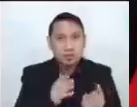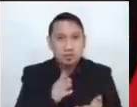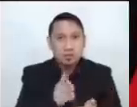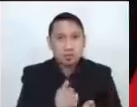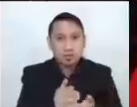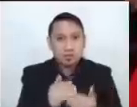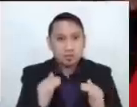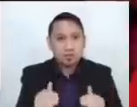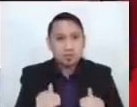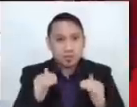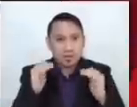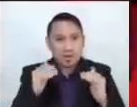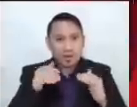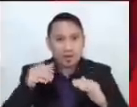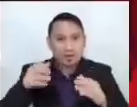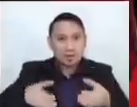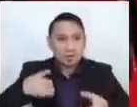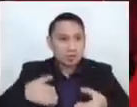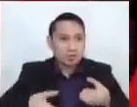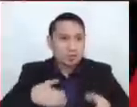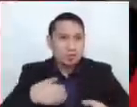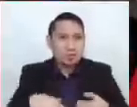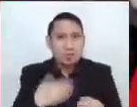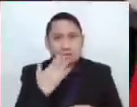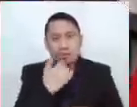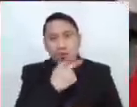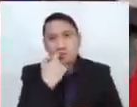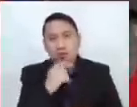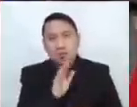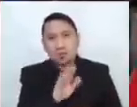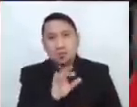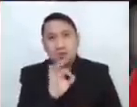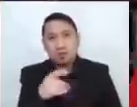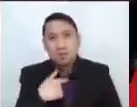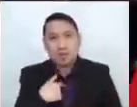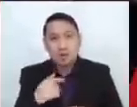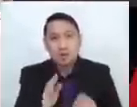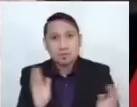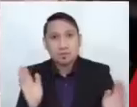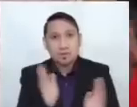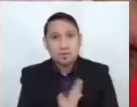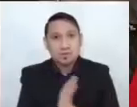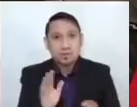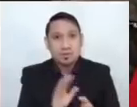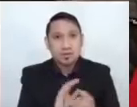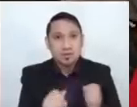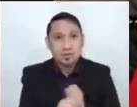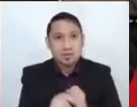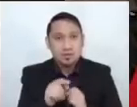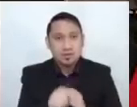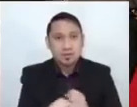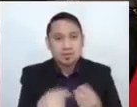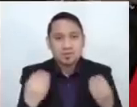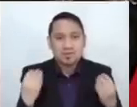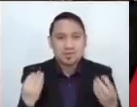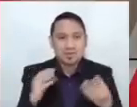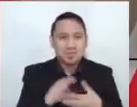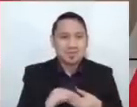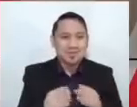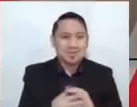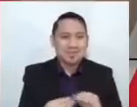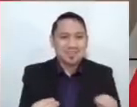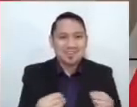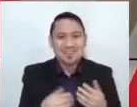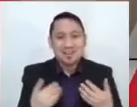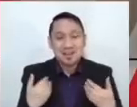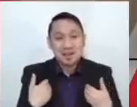Ikaw na lang doon. Kasi masisira ang Supreme Court pag nandun ako. Nako, talaga napakaraming kwento sa bagay. Kasi sa panahon na mahaba